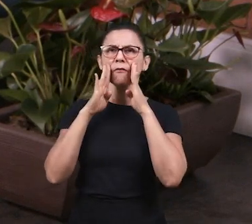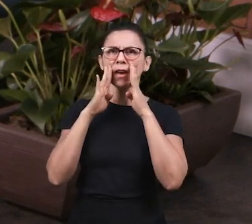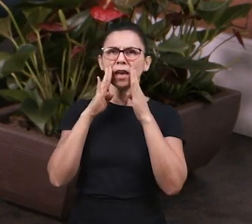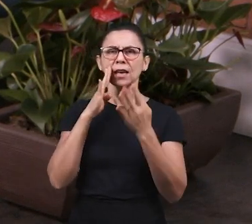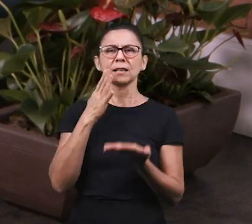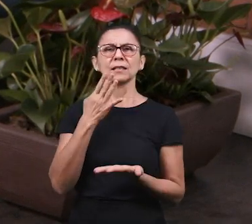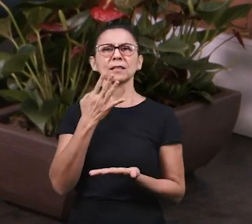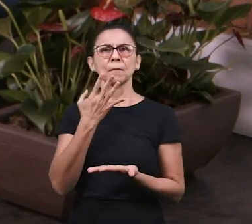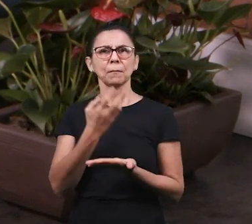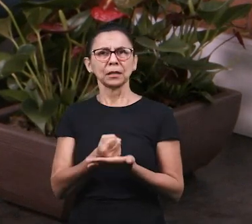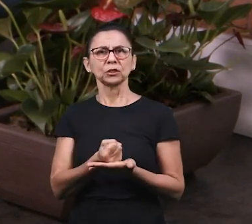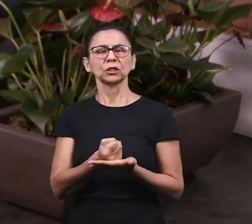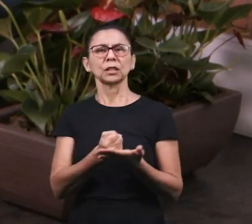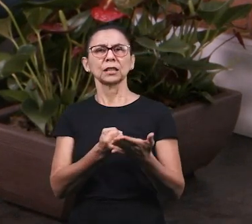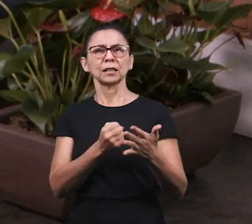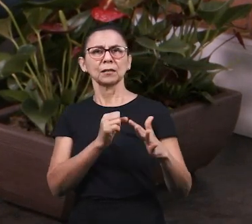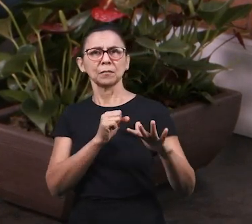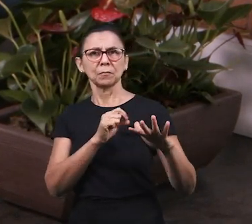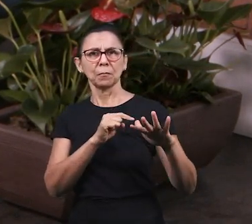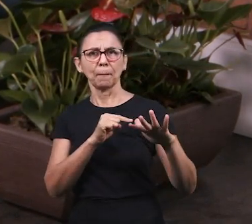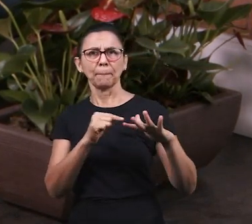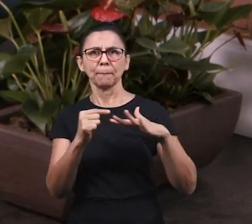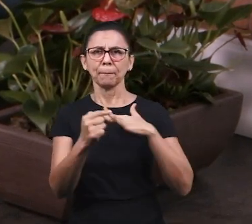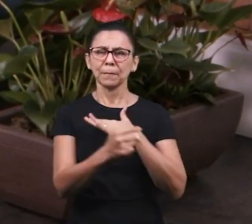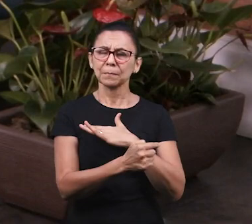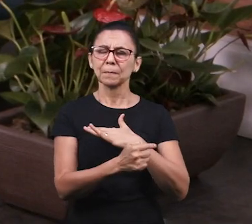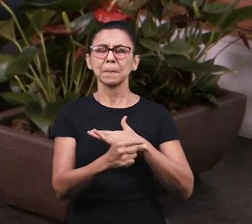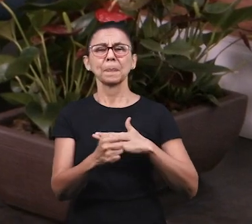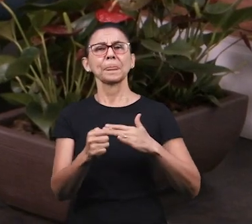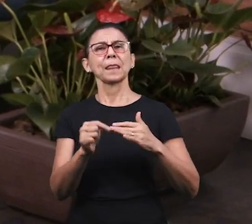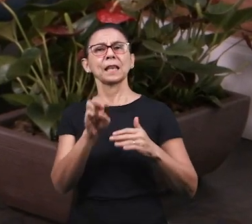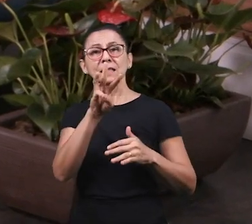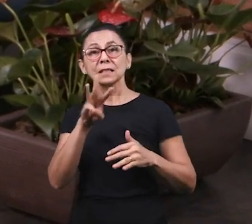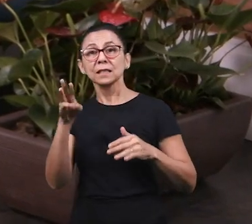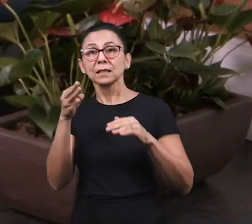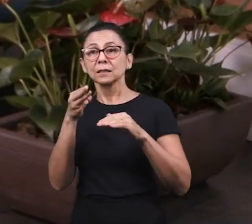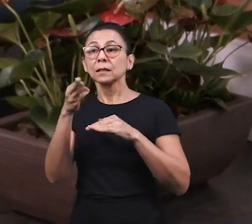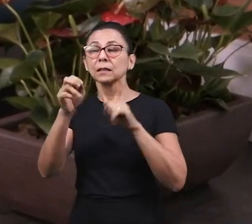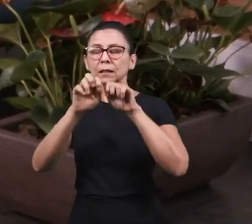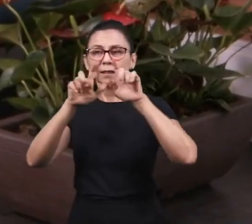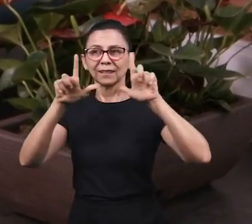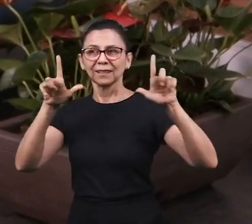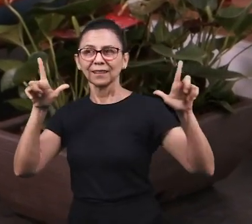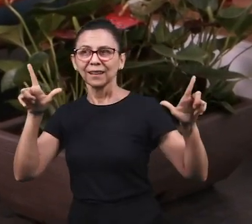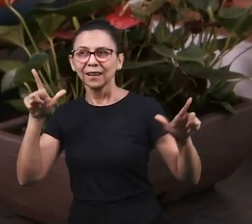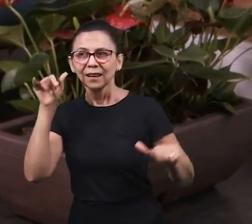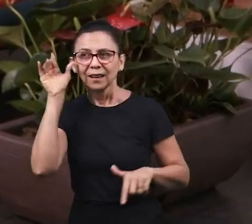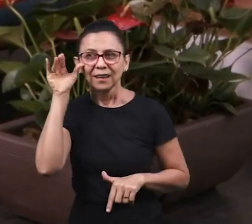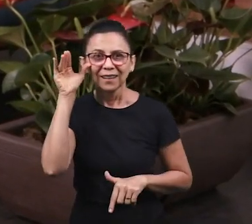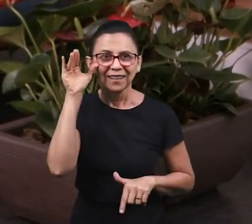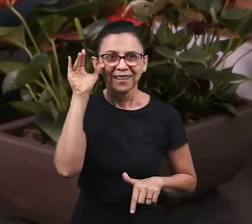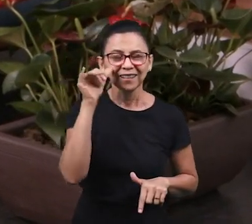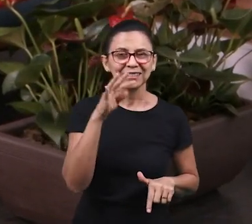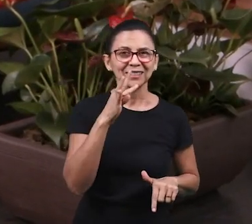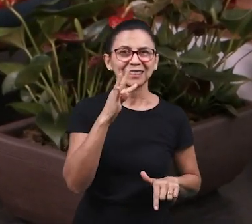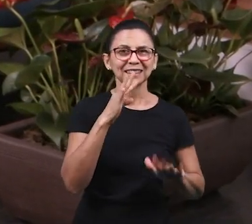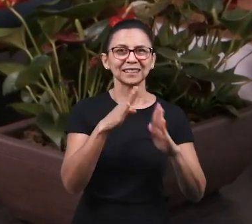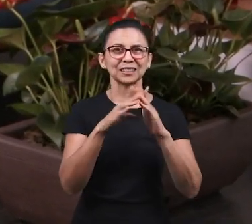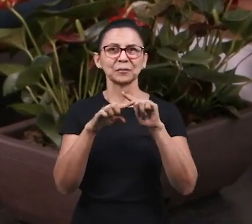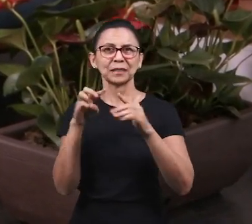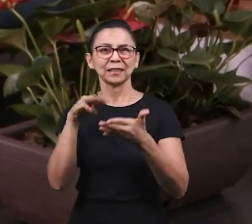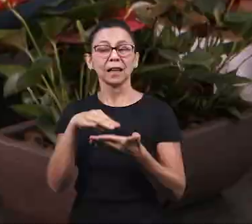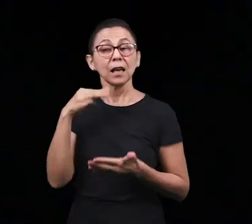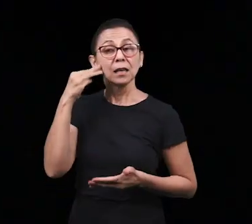Radio Manaim de l'Église chrétienne Maranatha. Vous pouvez accéder à nos sites et connaître davantage l'Église chrétienne Maranatha, et connaître